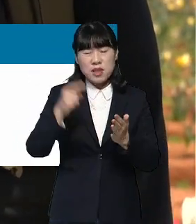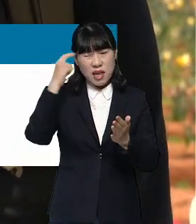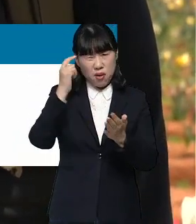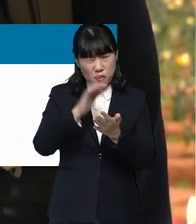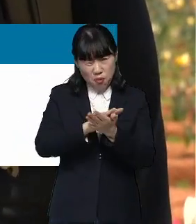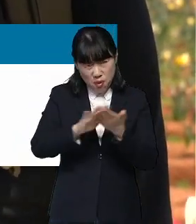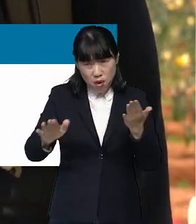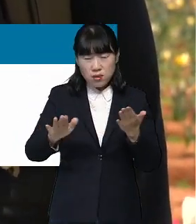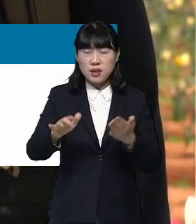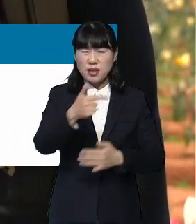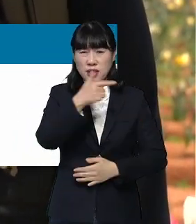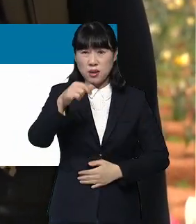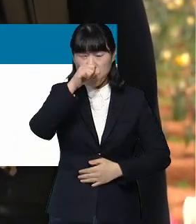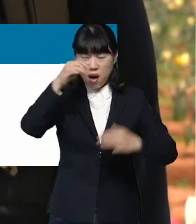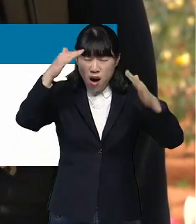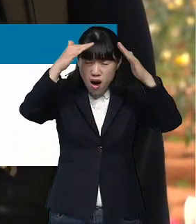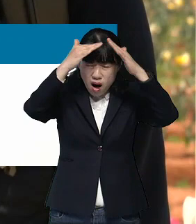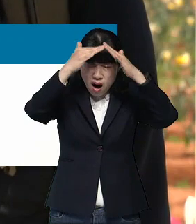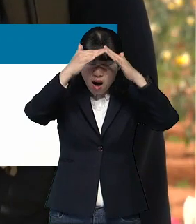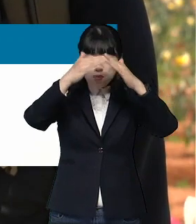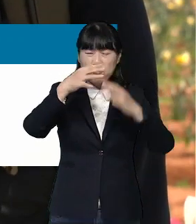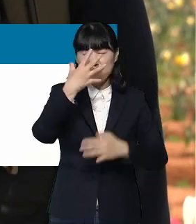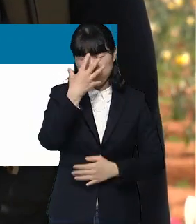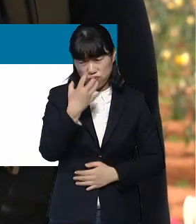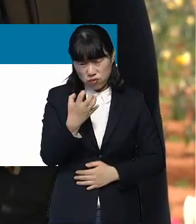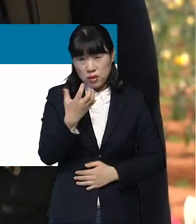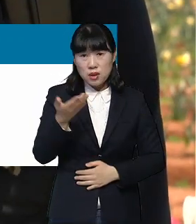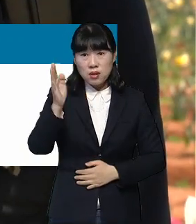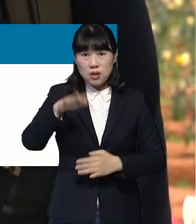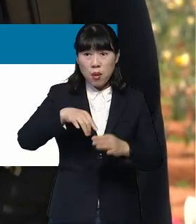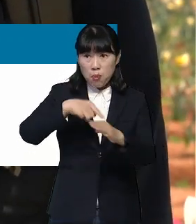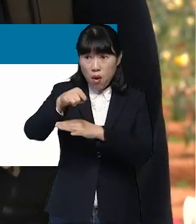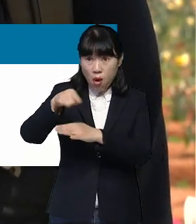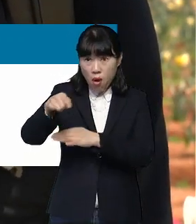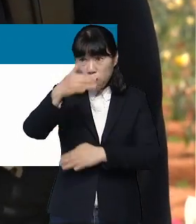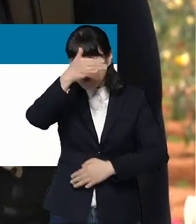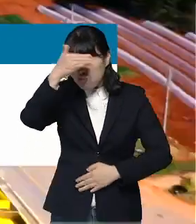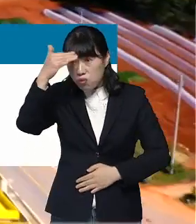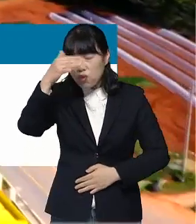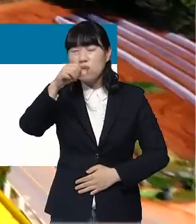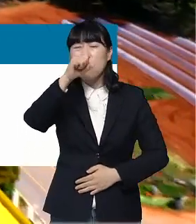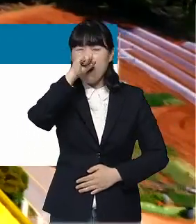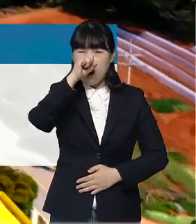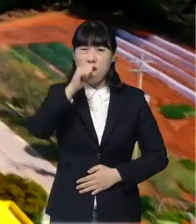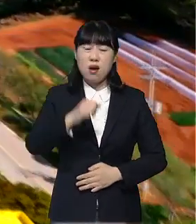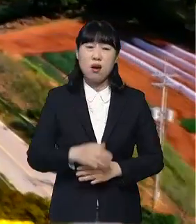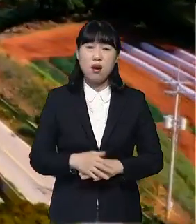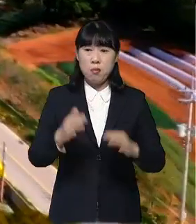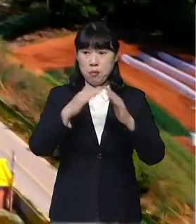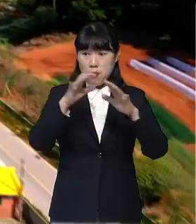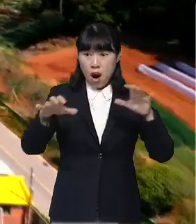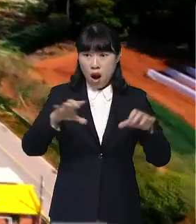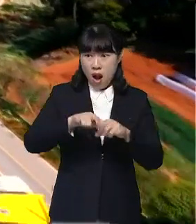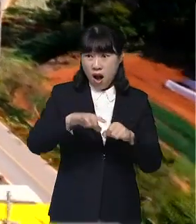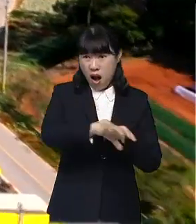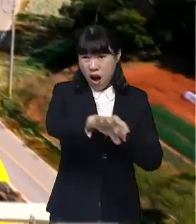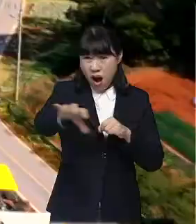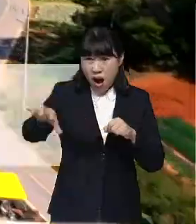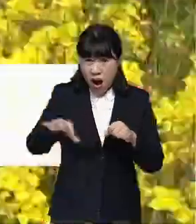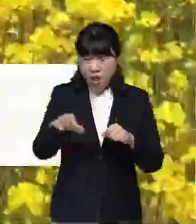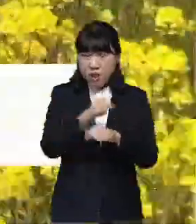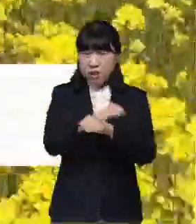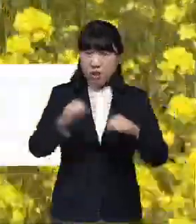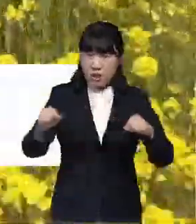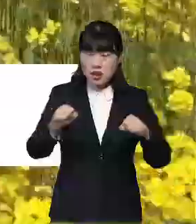후련해지면서 되게 좋아요. 집에만 있으면 좀 우울하고 그런데 아무래도 굉장히 좋네요. 나오니까. 마을 한복판의 들녘도